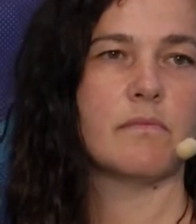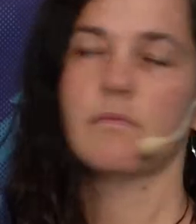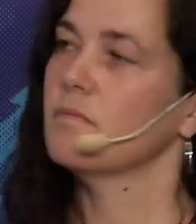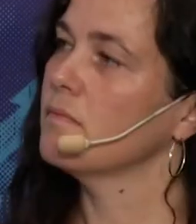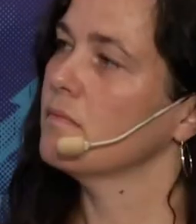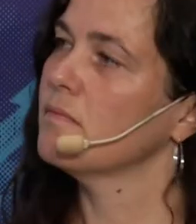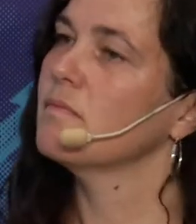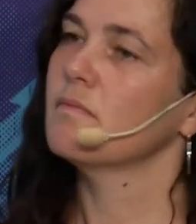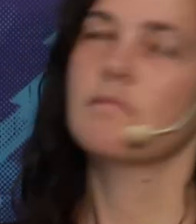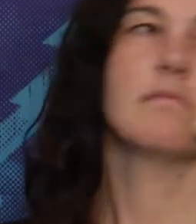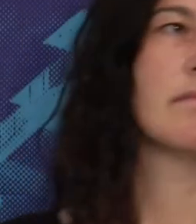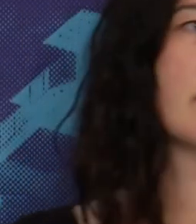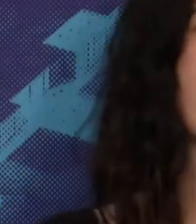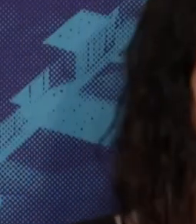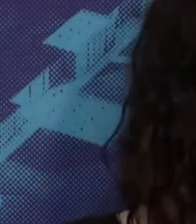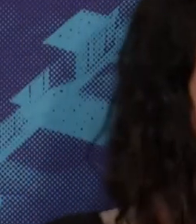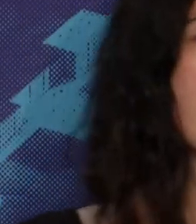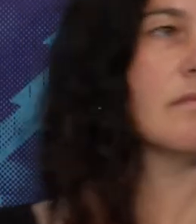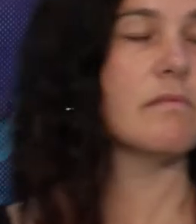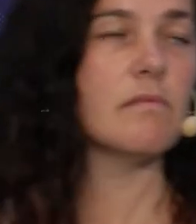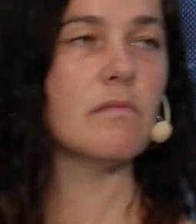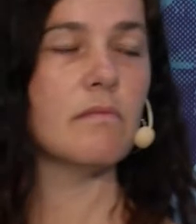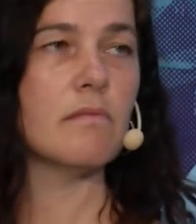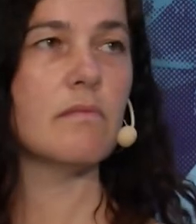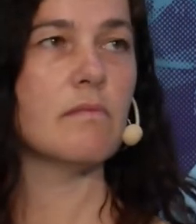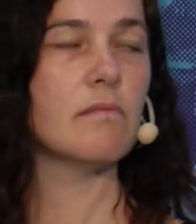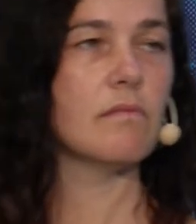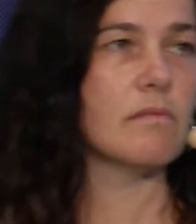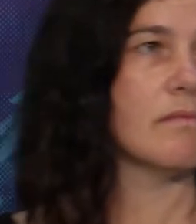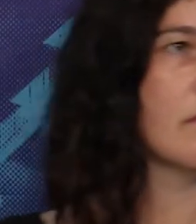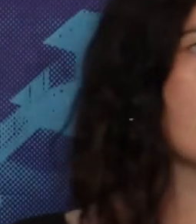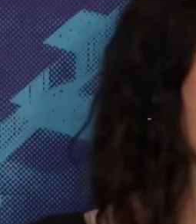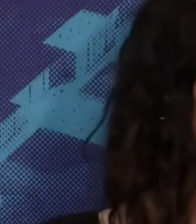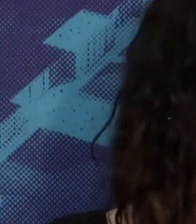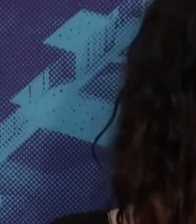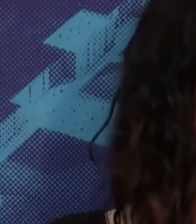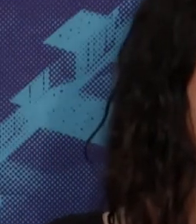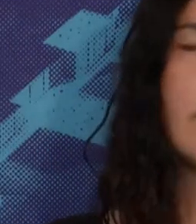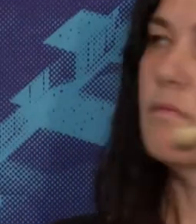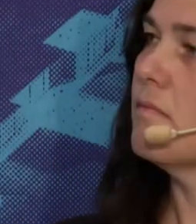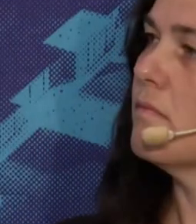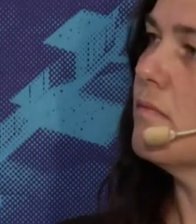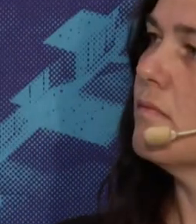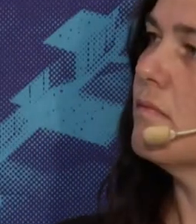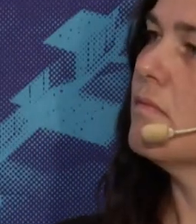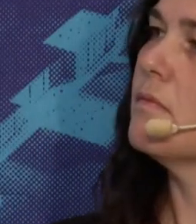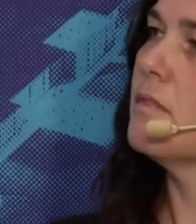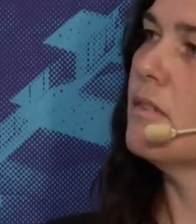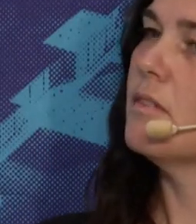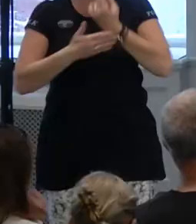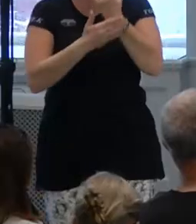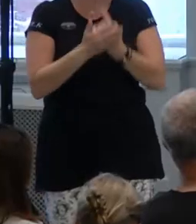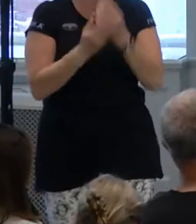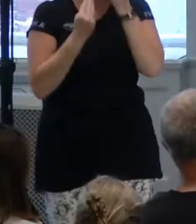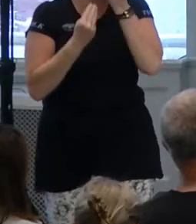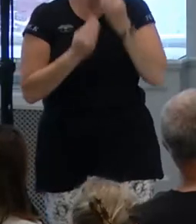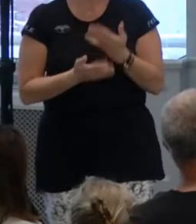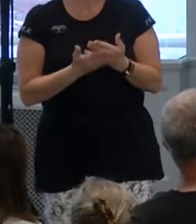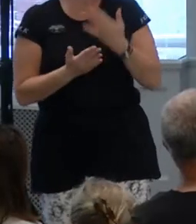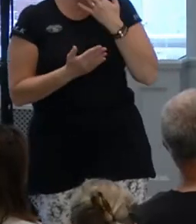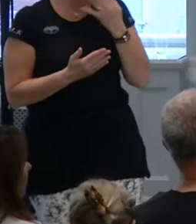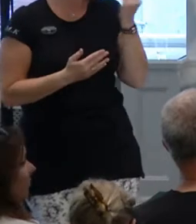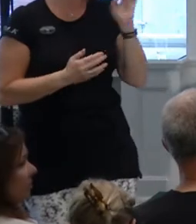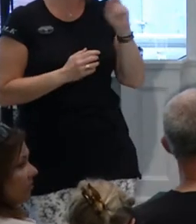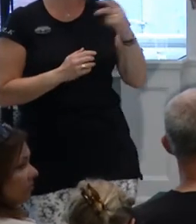oavsett så förlorar ju studenterna, för att antingen så mår de sämre eller så får de sämre utbildning, och det gynnar ju ingen. Det är inget bra val att göra, nej. Jag förstår det. Det sitter